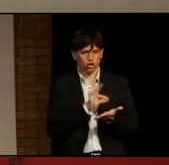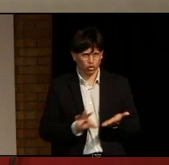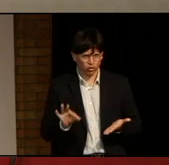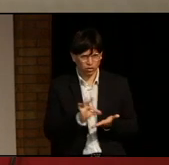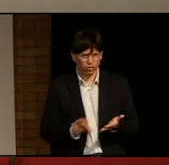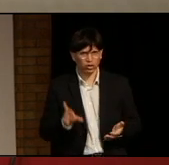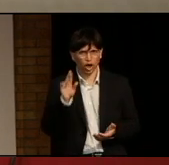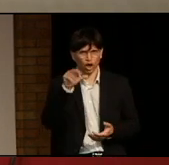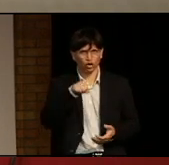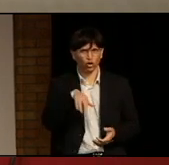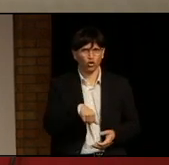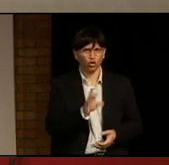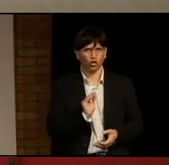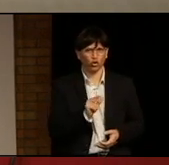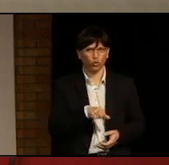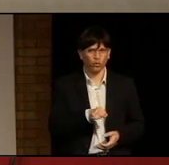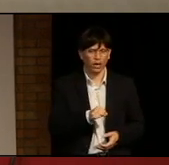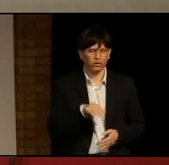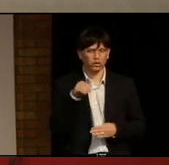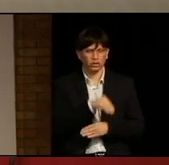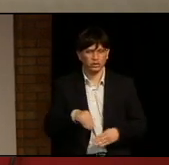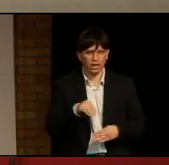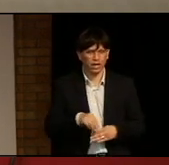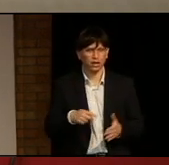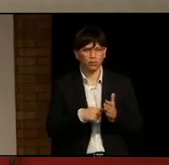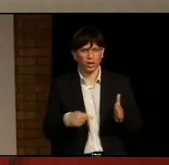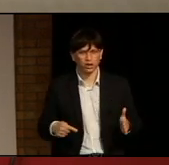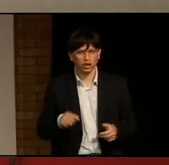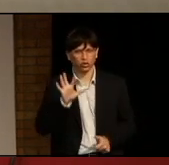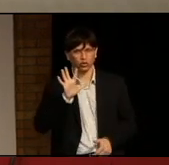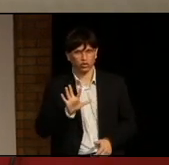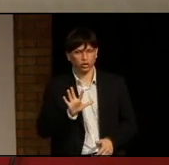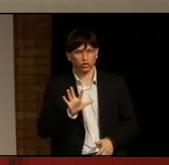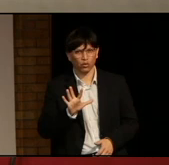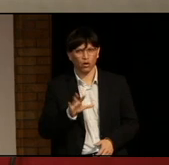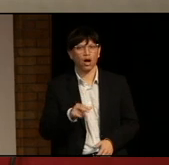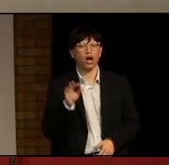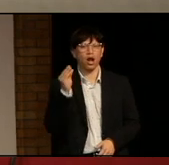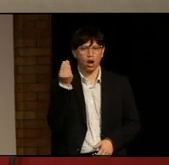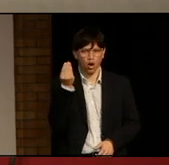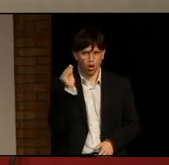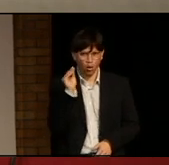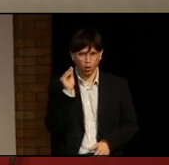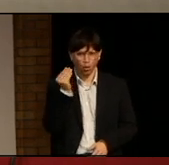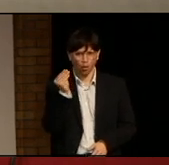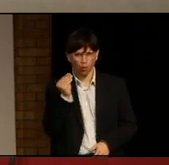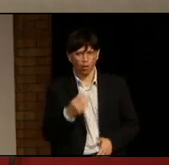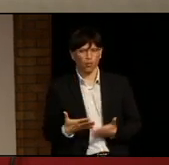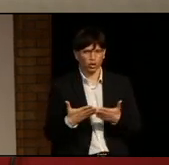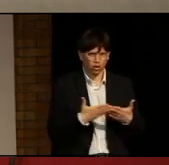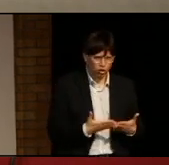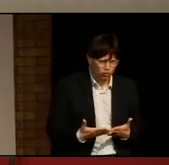Guardini inserendolo nel paragrafo 105 l'uomo moderno non è stato educato